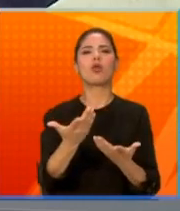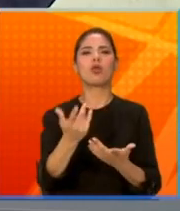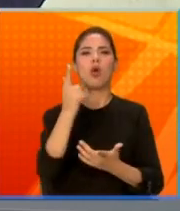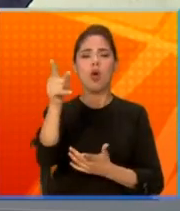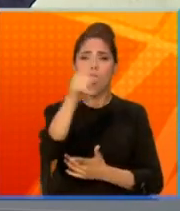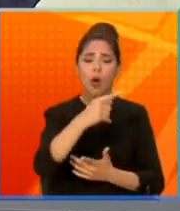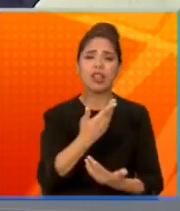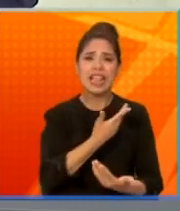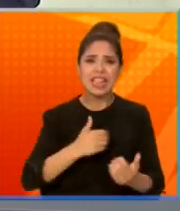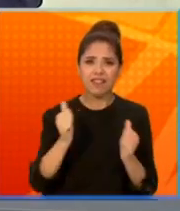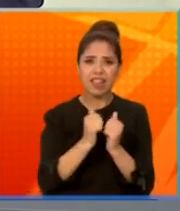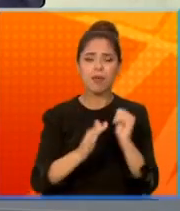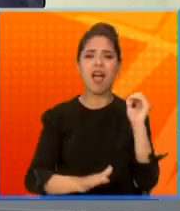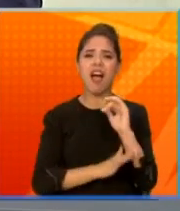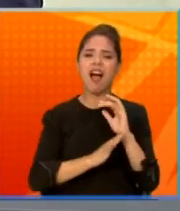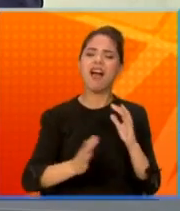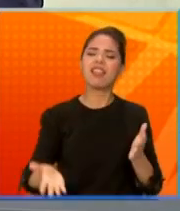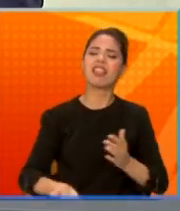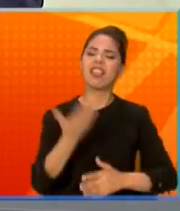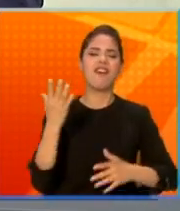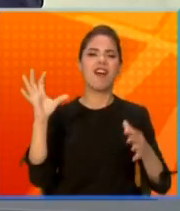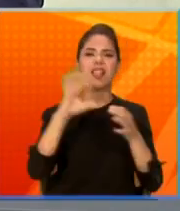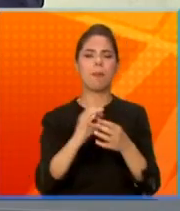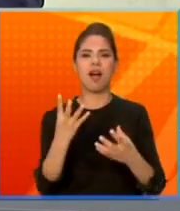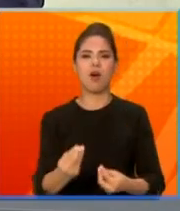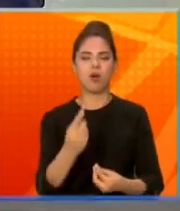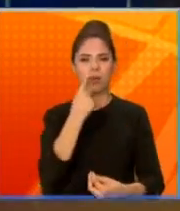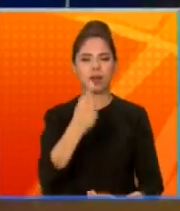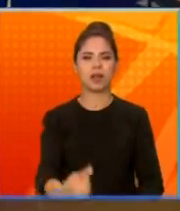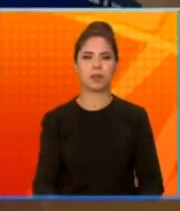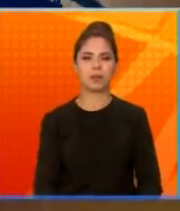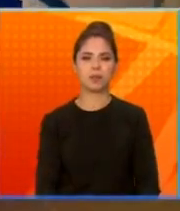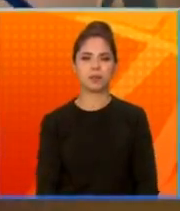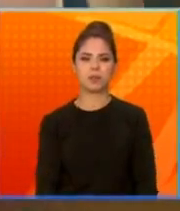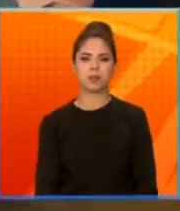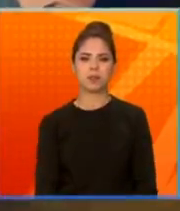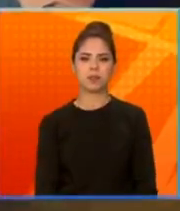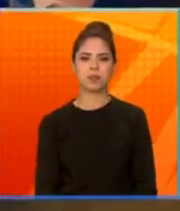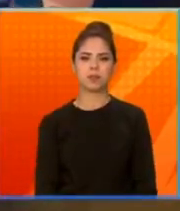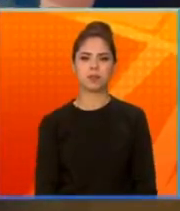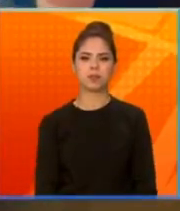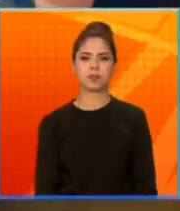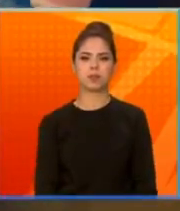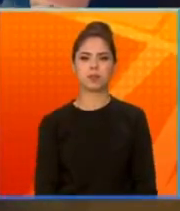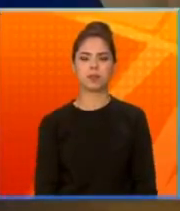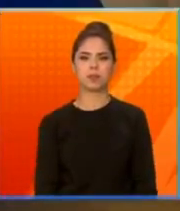onların sevgisiyle hayata daha da bağlantı bu